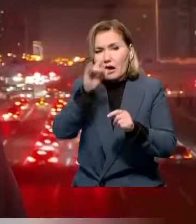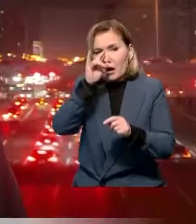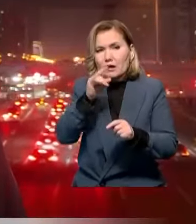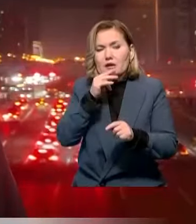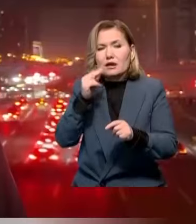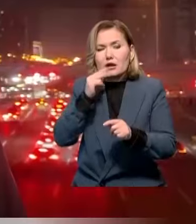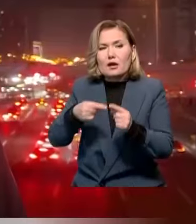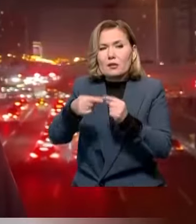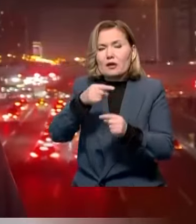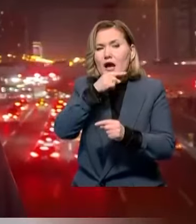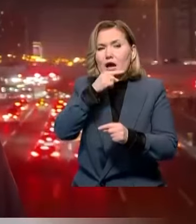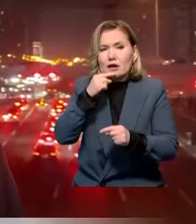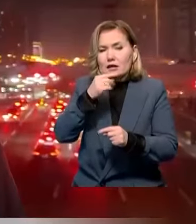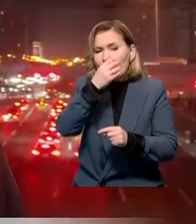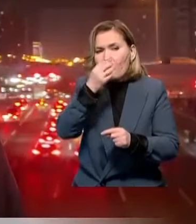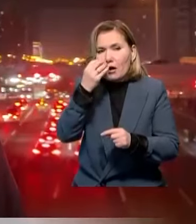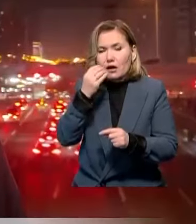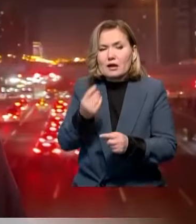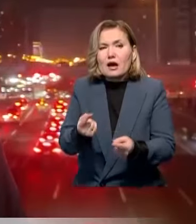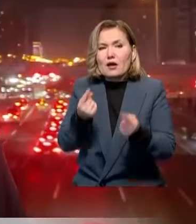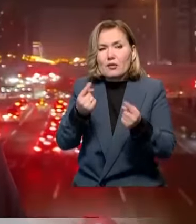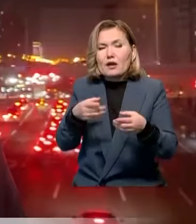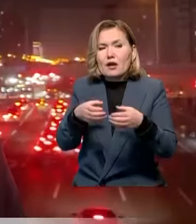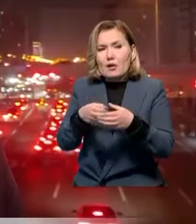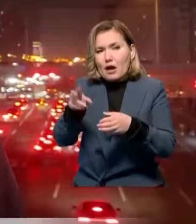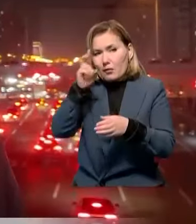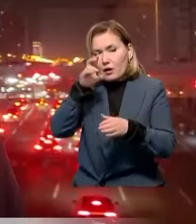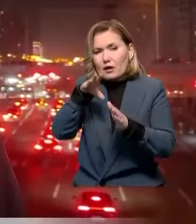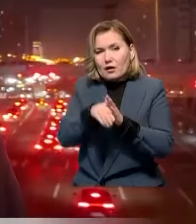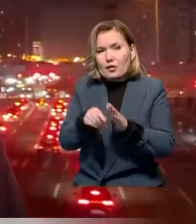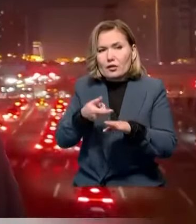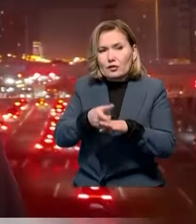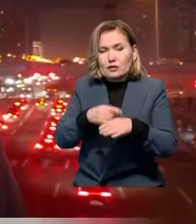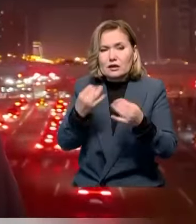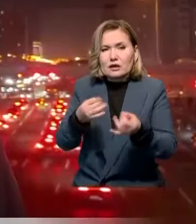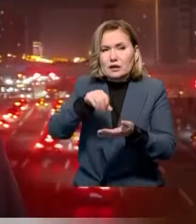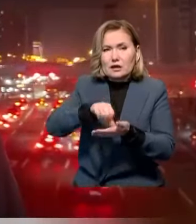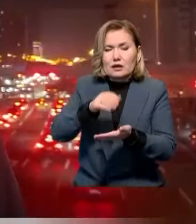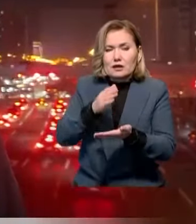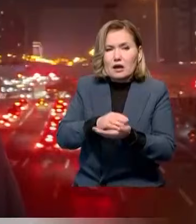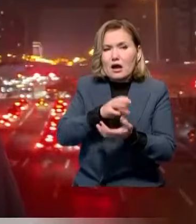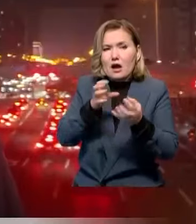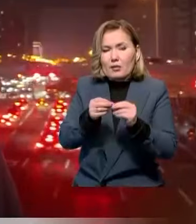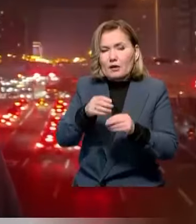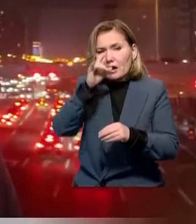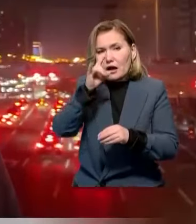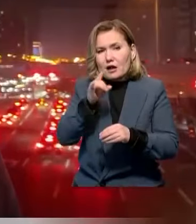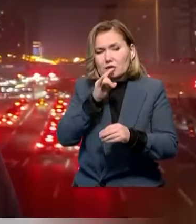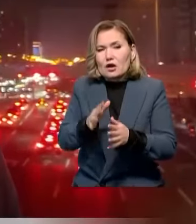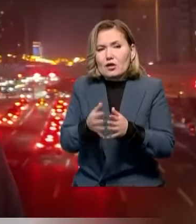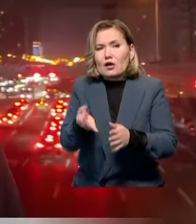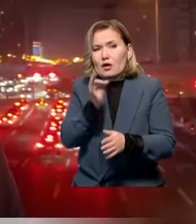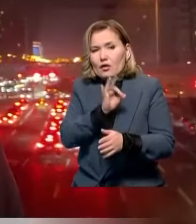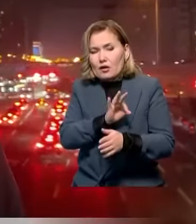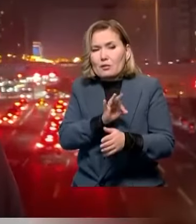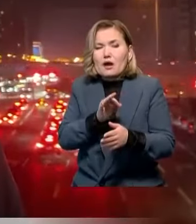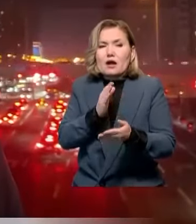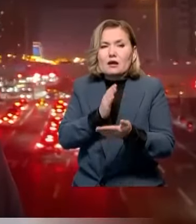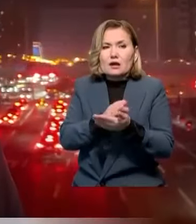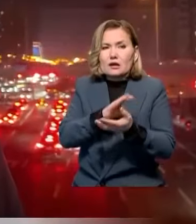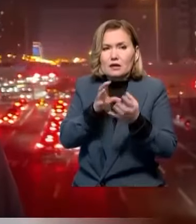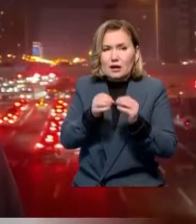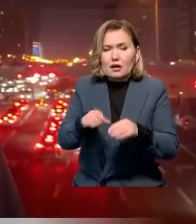қатар Ресей, Моңғолия сияқты тағы бірнеше мемлекет қызығушылық білдіріп отыр. Бұның Қазақстан үшін тағы бір тиімді тұсы